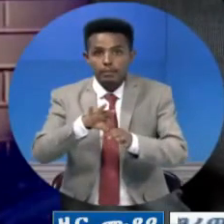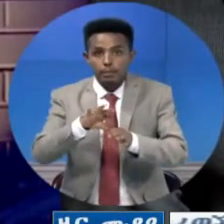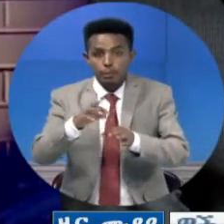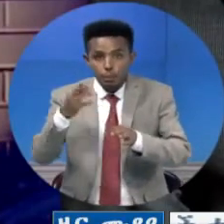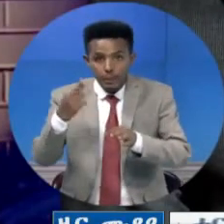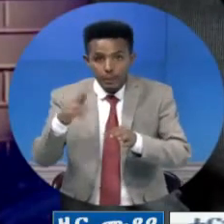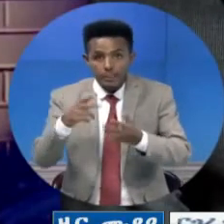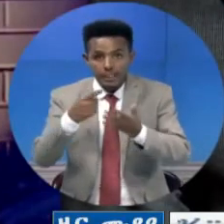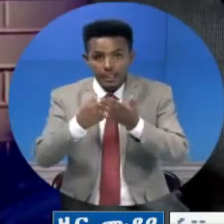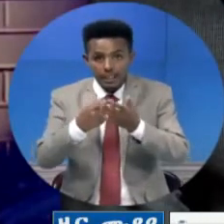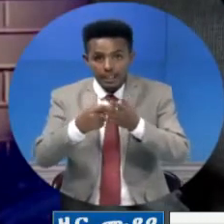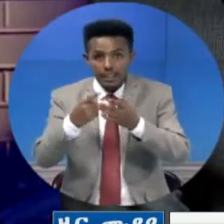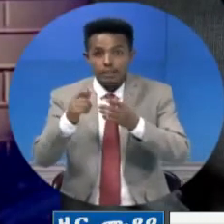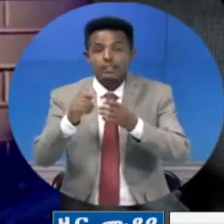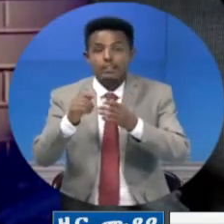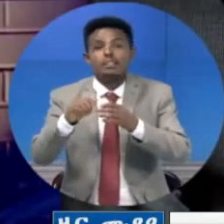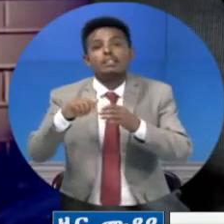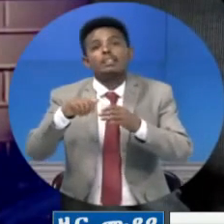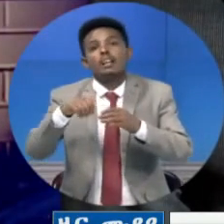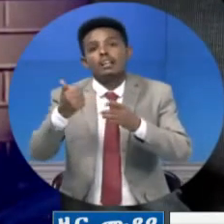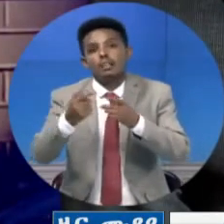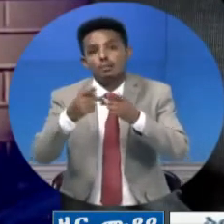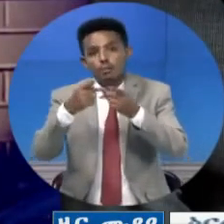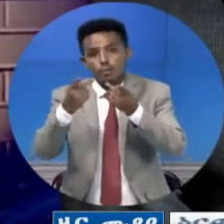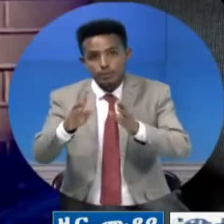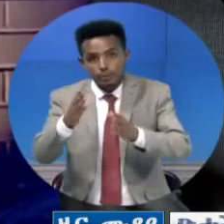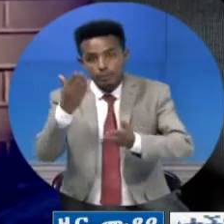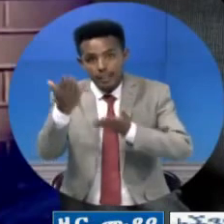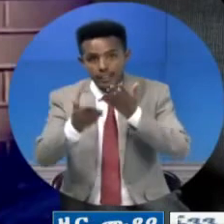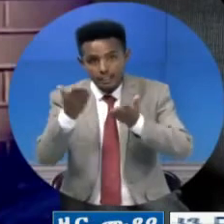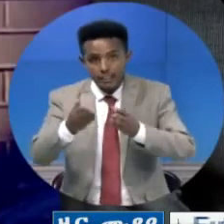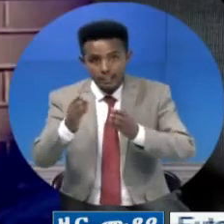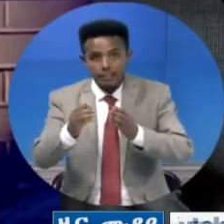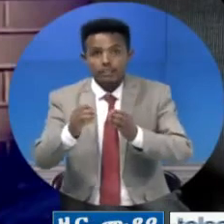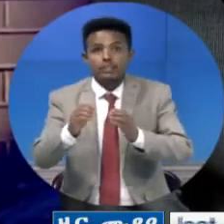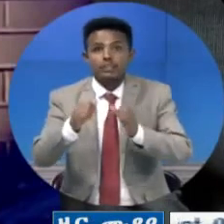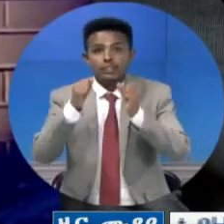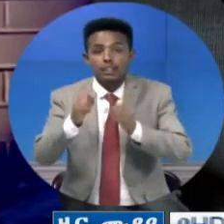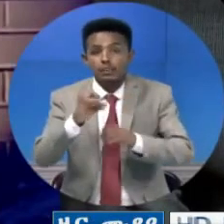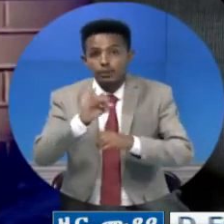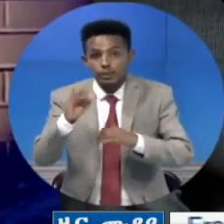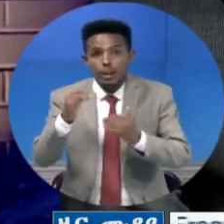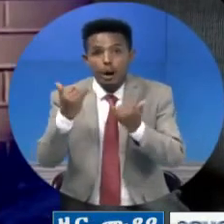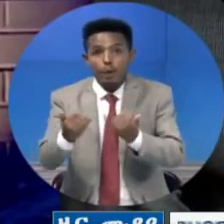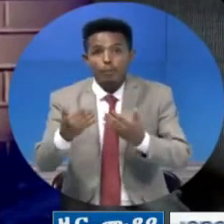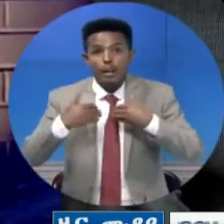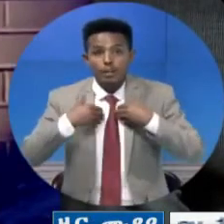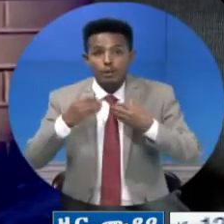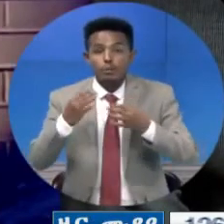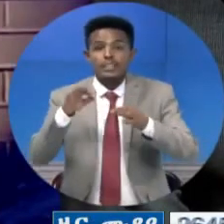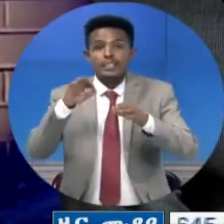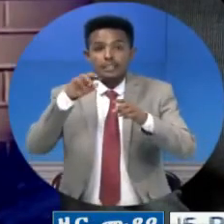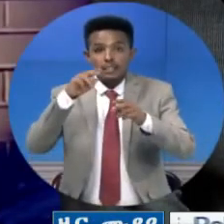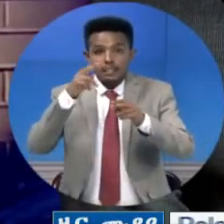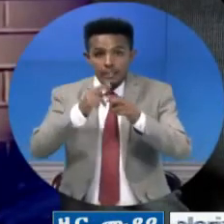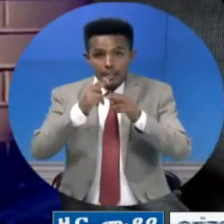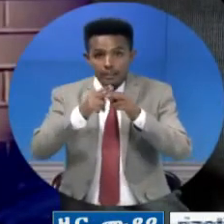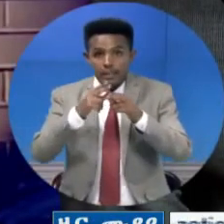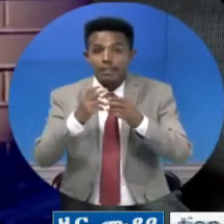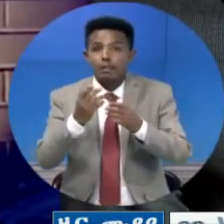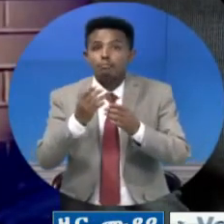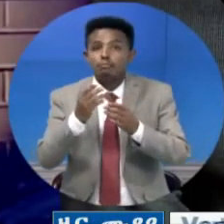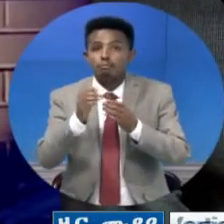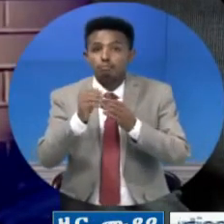ወይም ይሄ የተለየ ብራንድ ቢሰጠው ላገለግል ይችላለሁ እንጂ አሁን ባለው ስያሜና ብራንድ በዛ